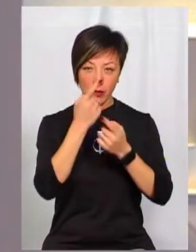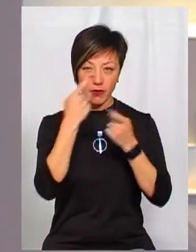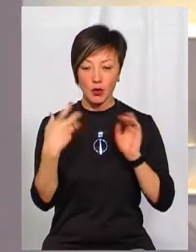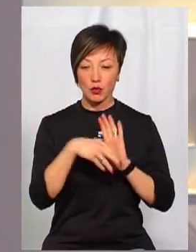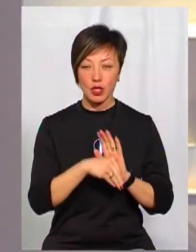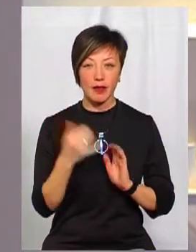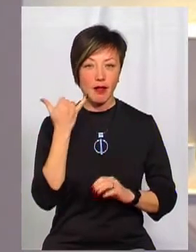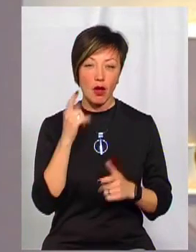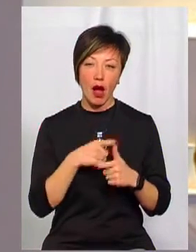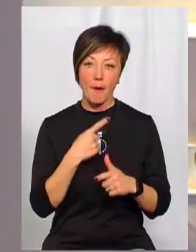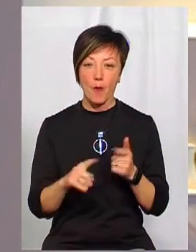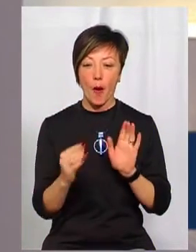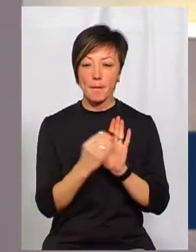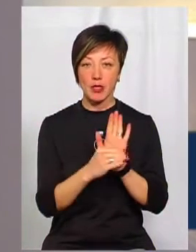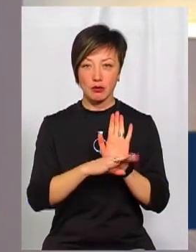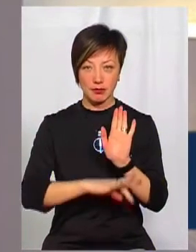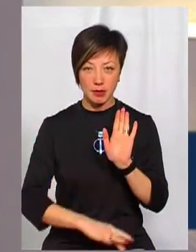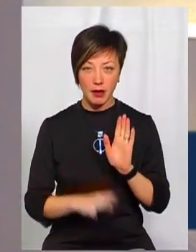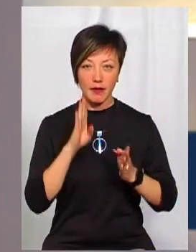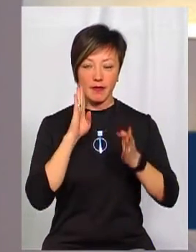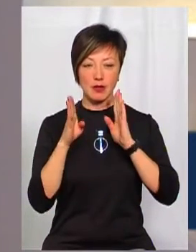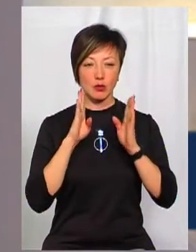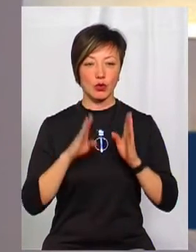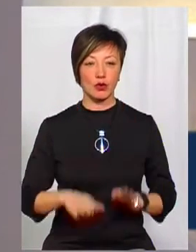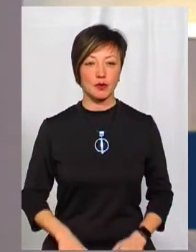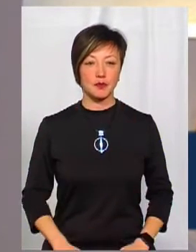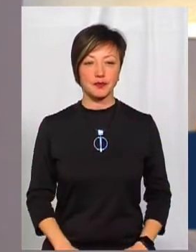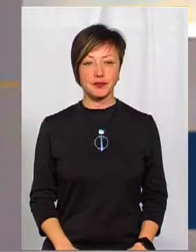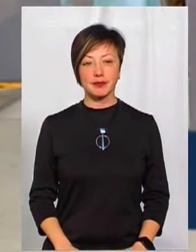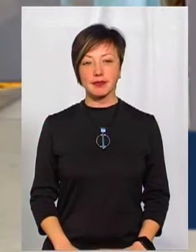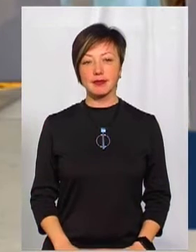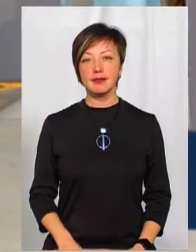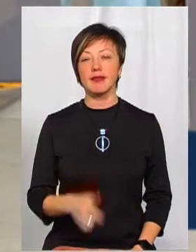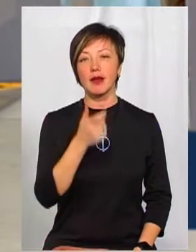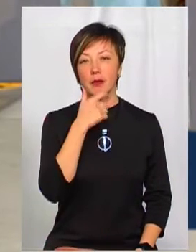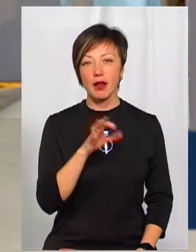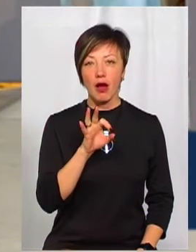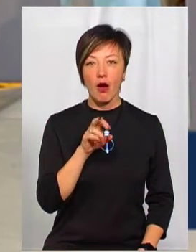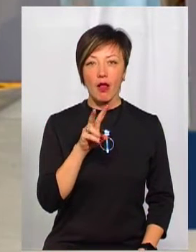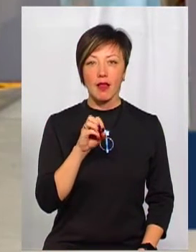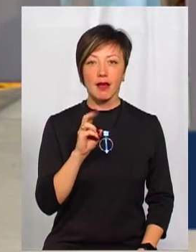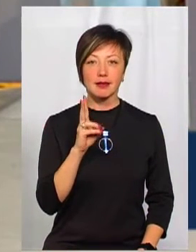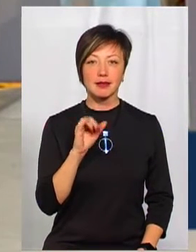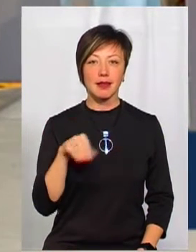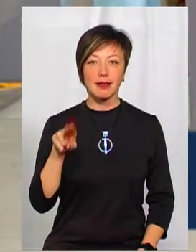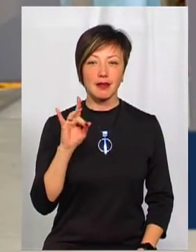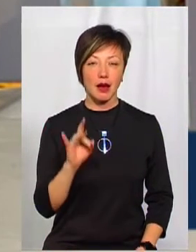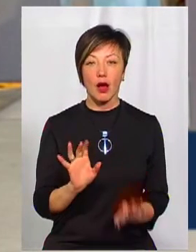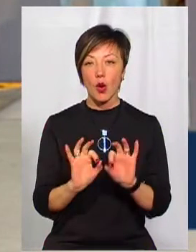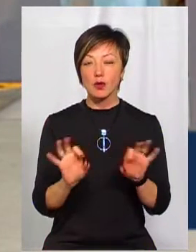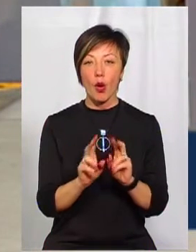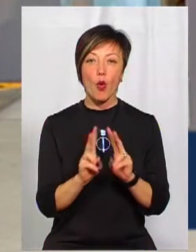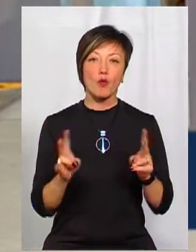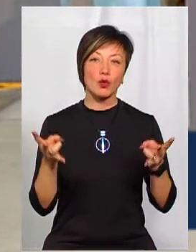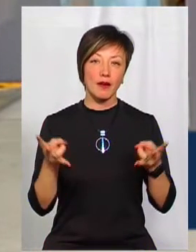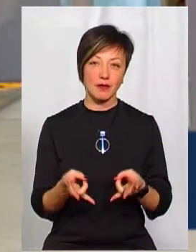до розмови телефоном або пишіть коментарі під прямою трансляцією у Фейсбук. Тож, пане Олександре, насамперед роз'ясніть, кому і